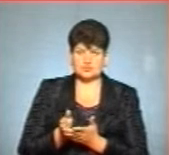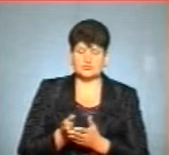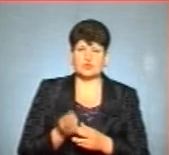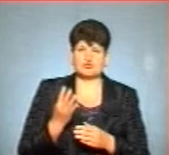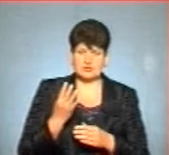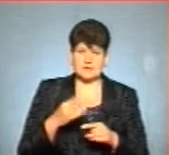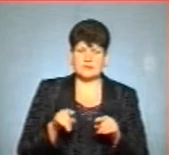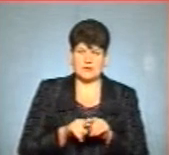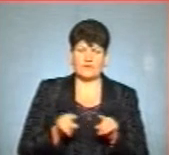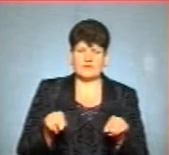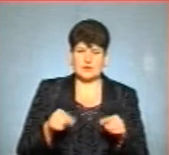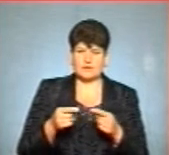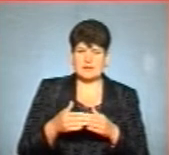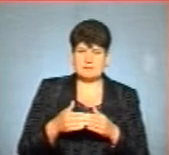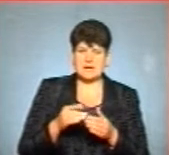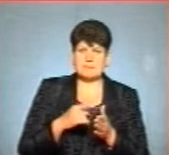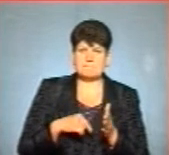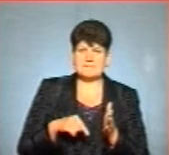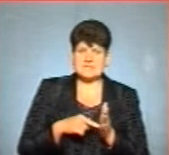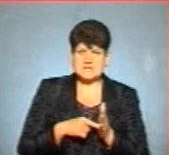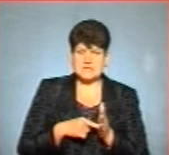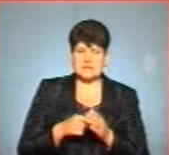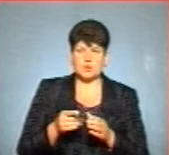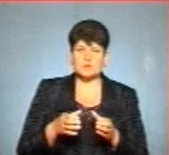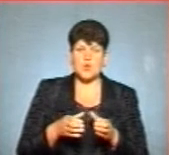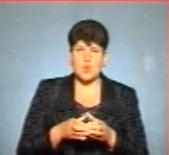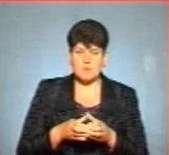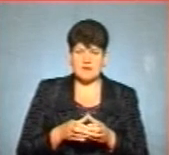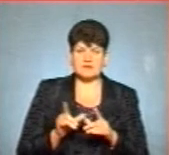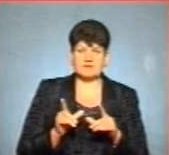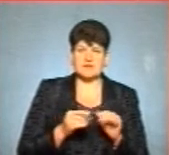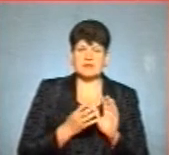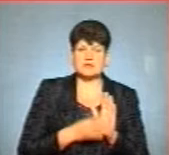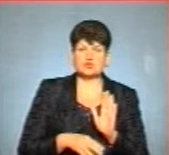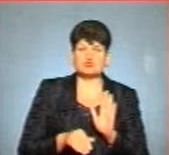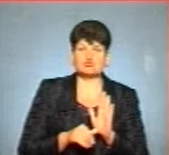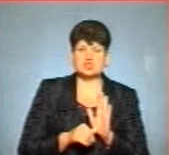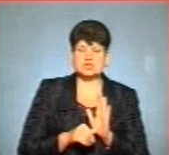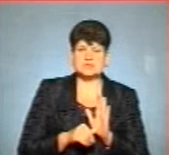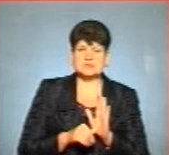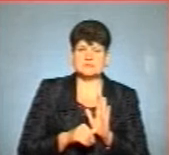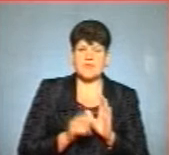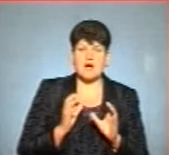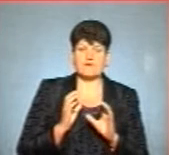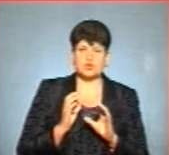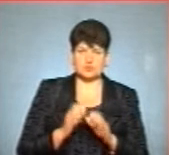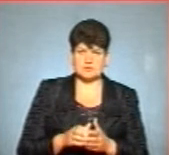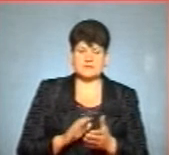також відновили наших приміських маршрути Тернопільської громади. Виїхало 96 автобусів.